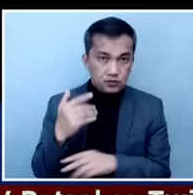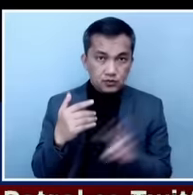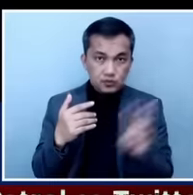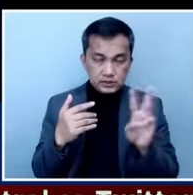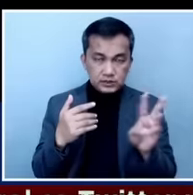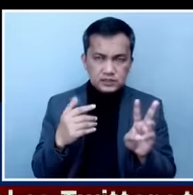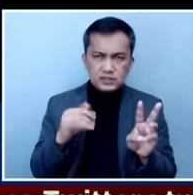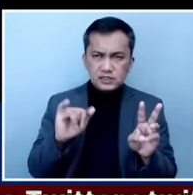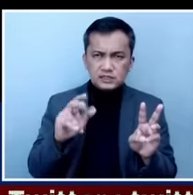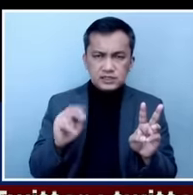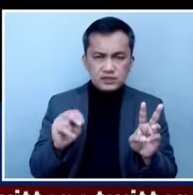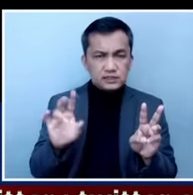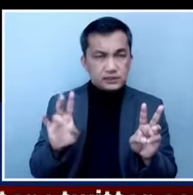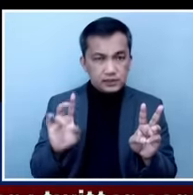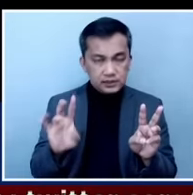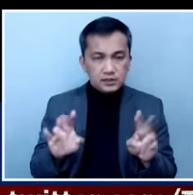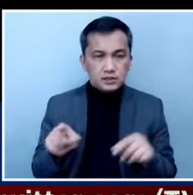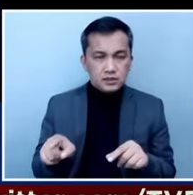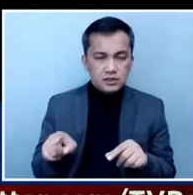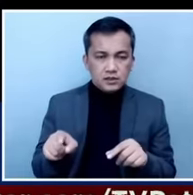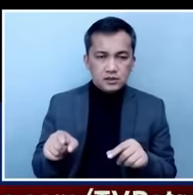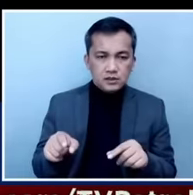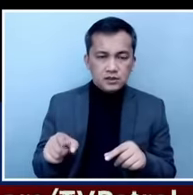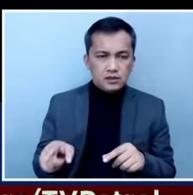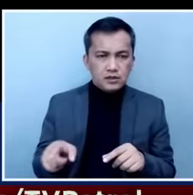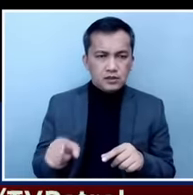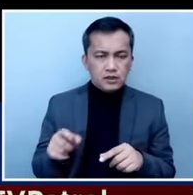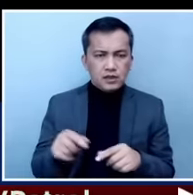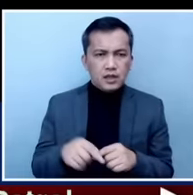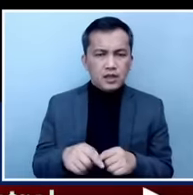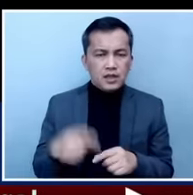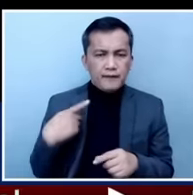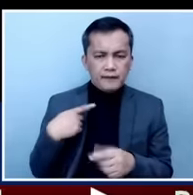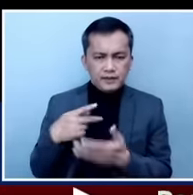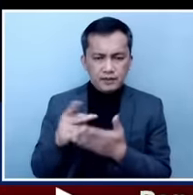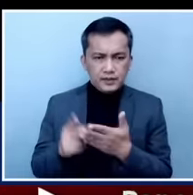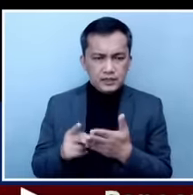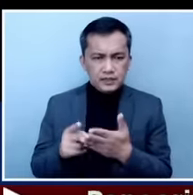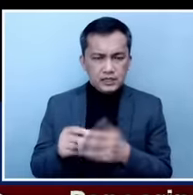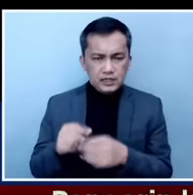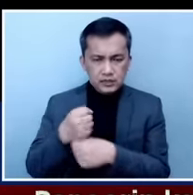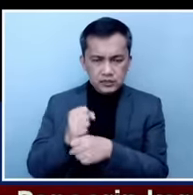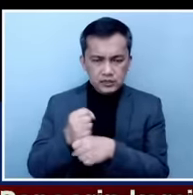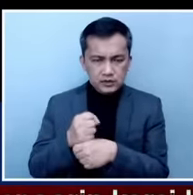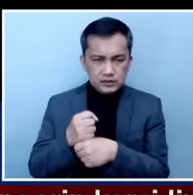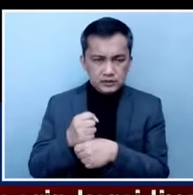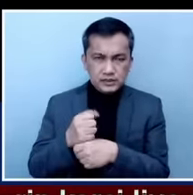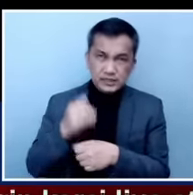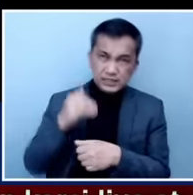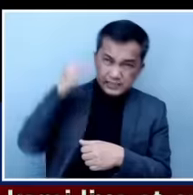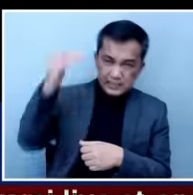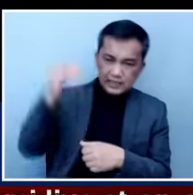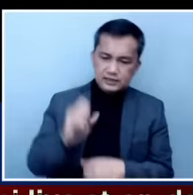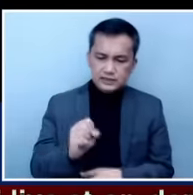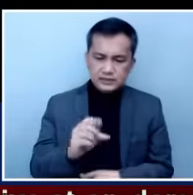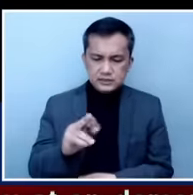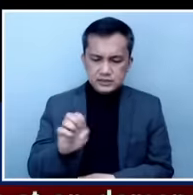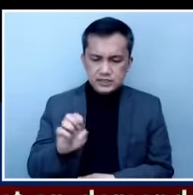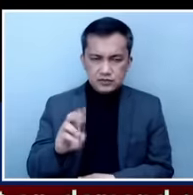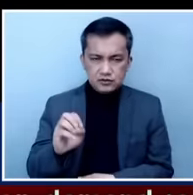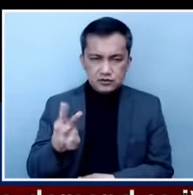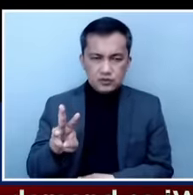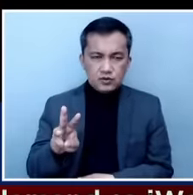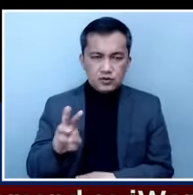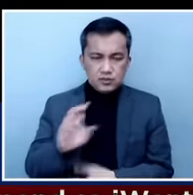January 17, nang matanggal ang isang bahagi ng ginagawa na giant scarecrow sa Capitol